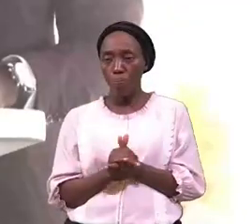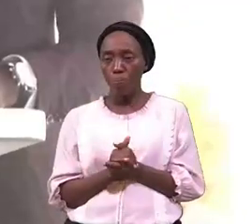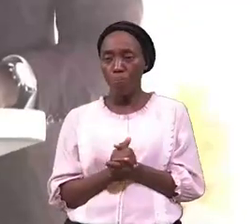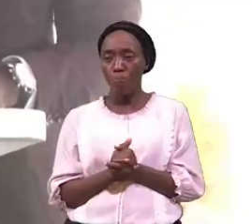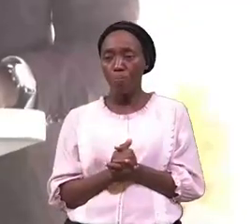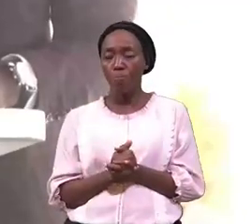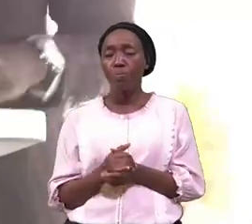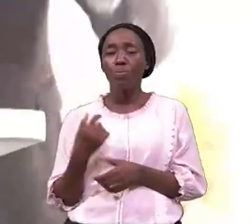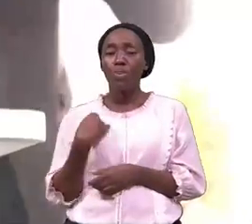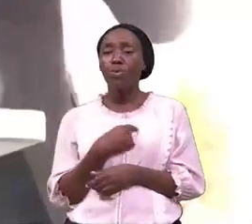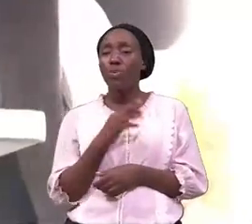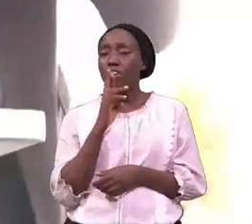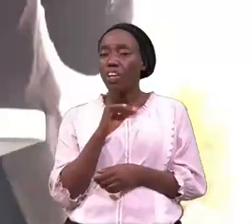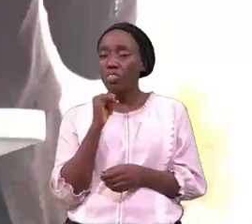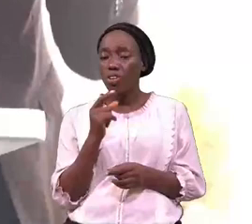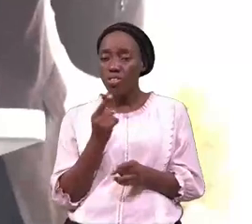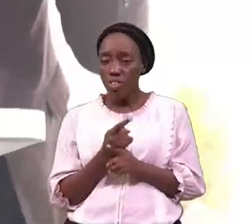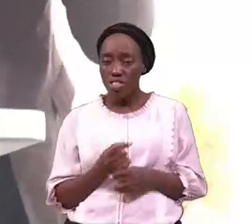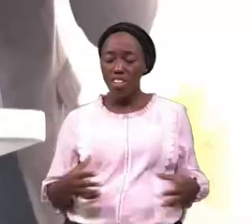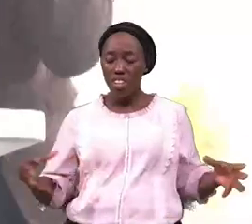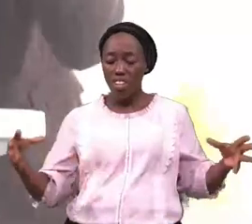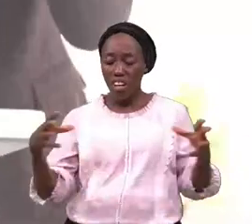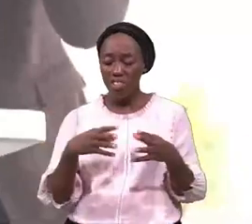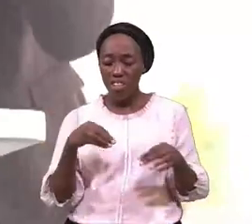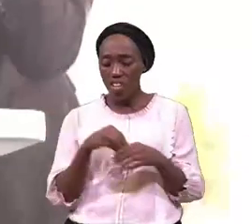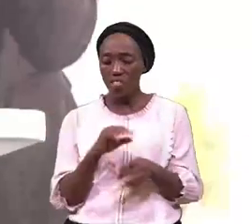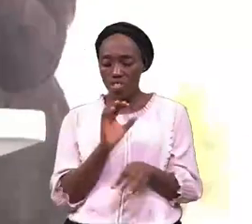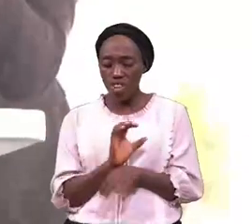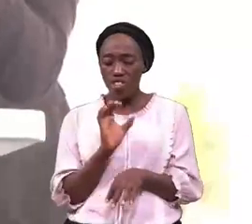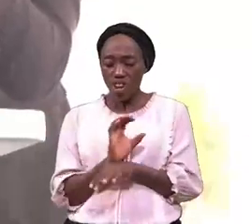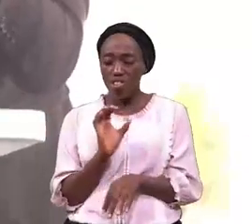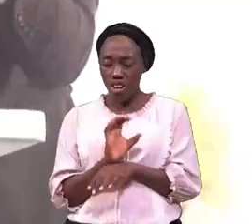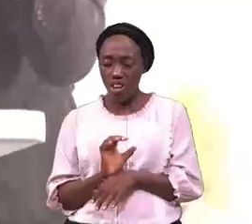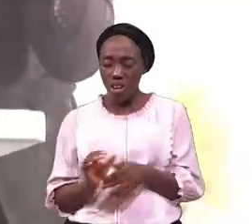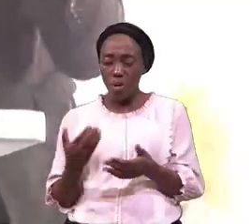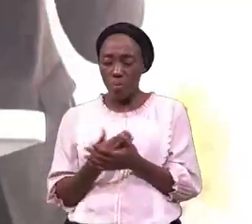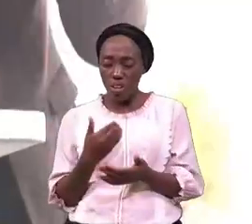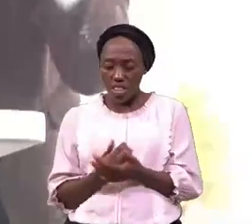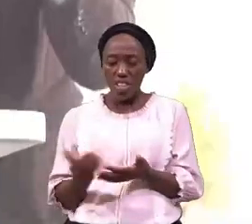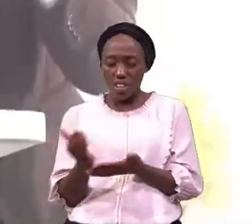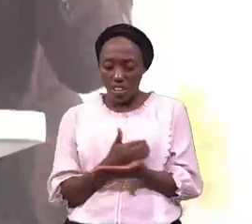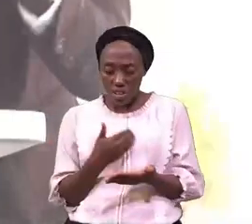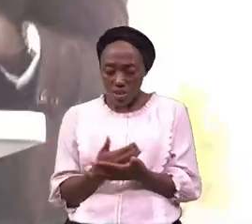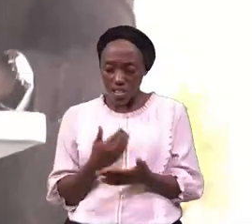Nous ne rassemblons pas seulement une église pour rassembler l'argent et les offrandes